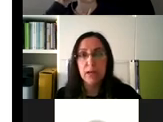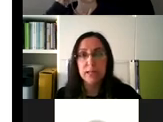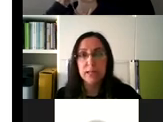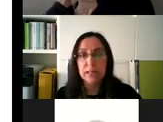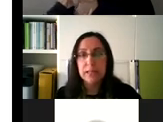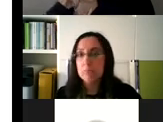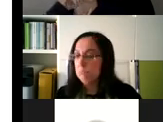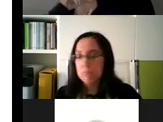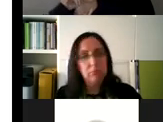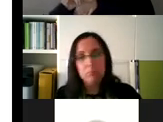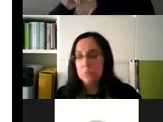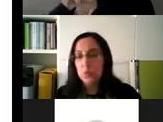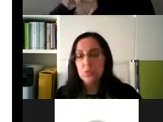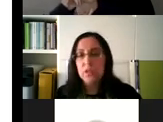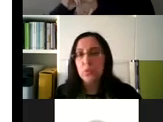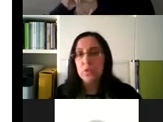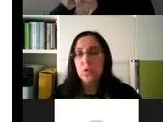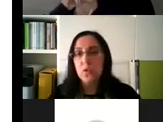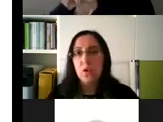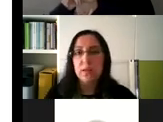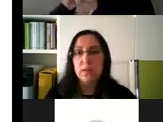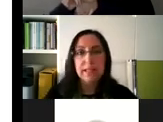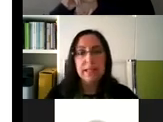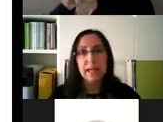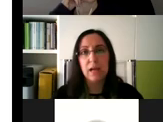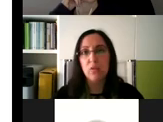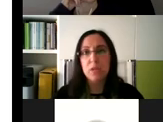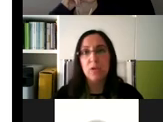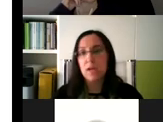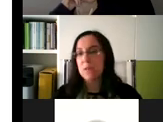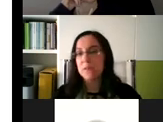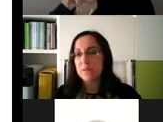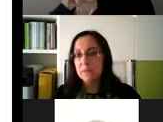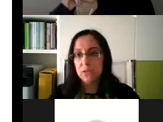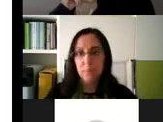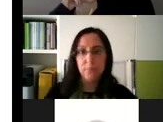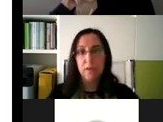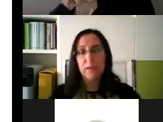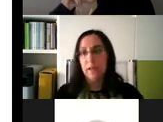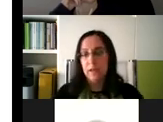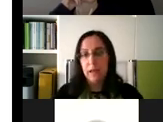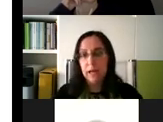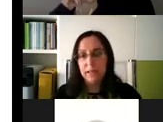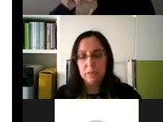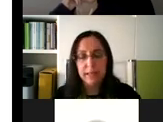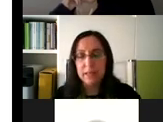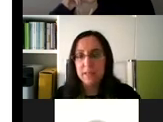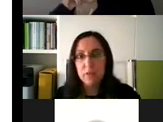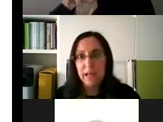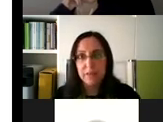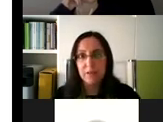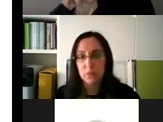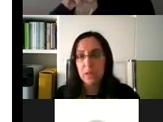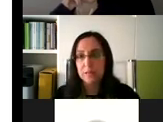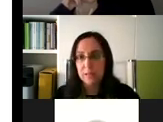immaginabile tutti gli studi sono concordi nel dire che un minore che abbia assistito ad atti di